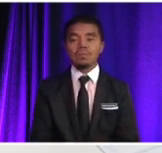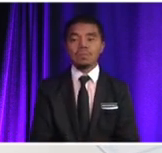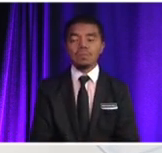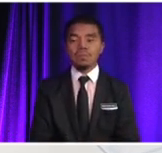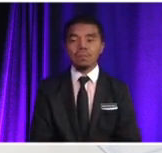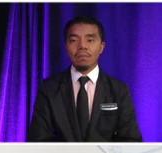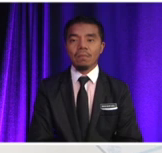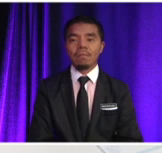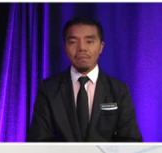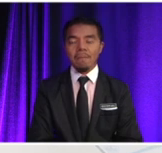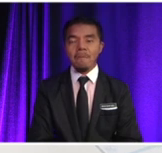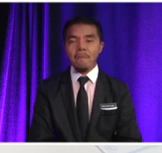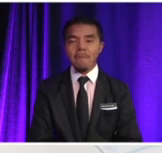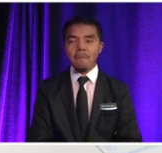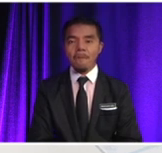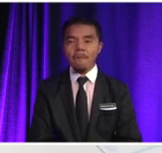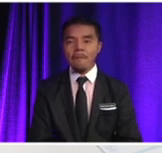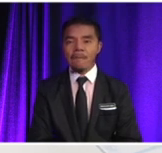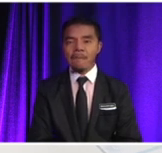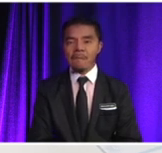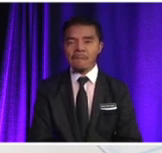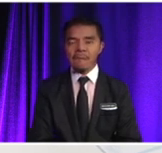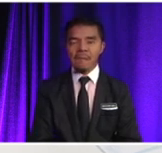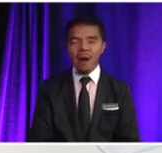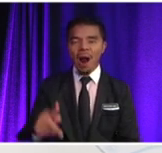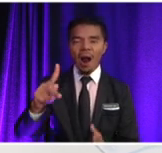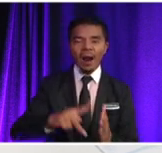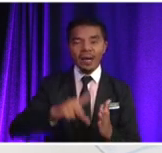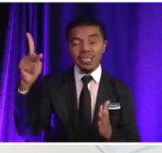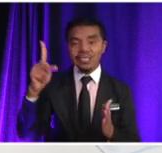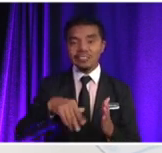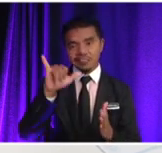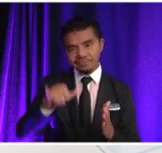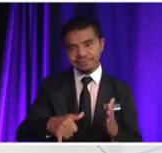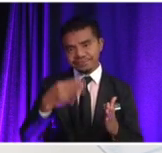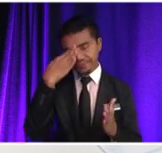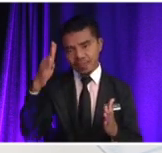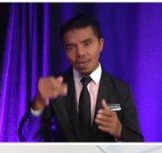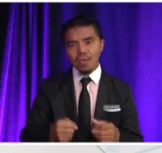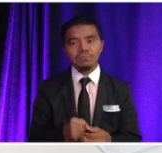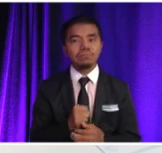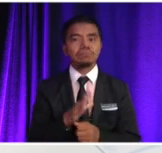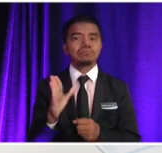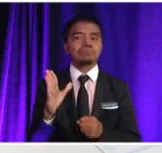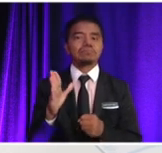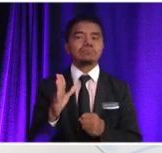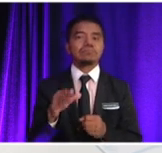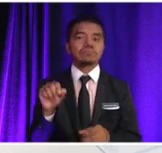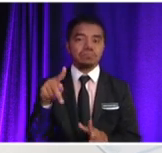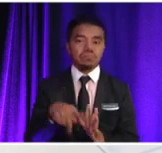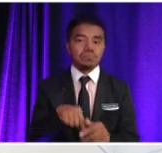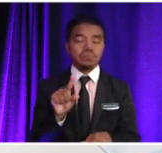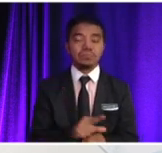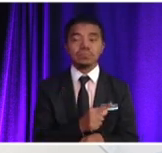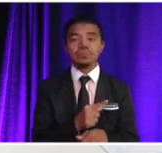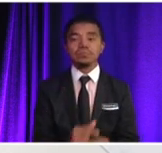betul quality yang memberi kepuasan kepada pengguna salak ya betul terima kasih